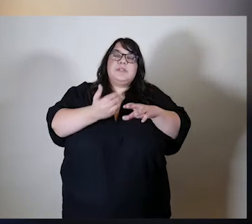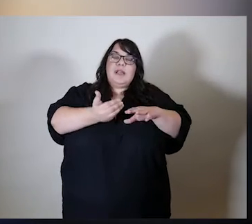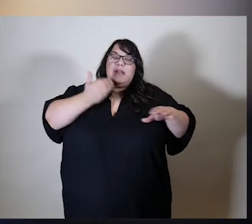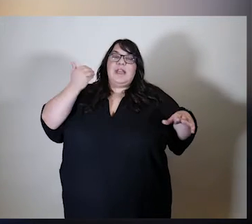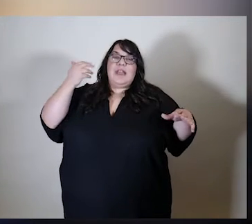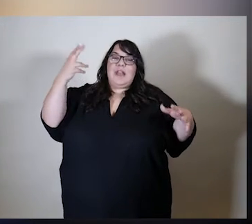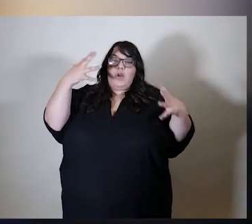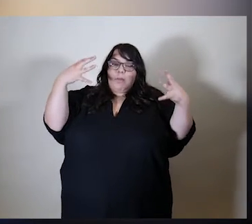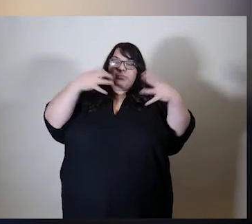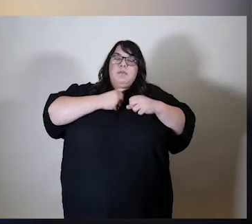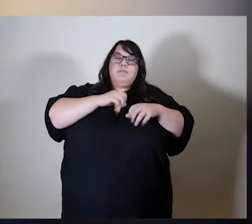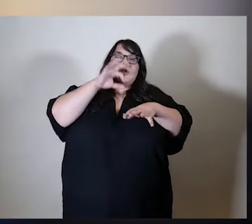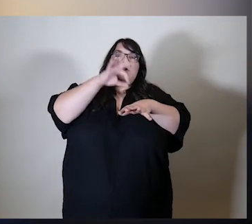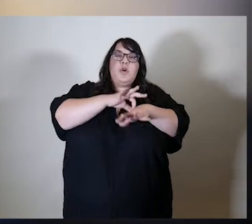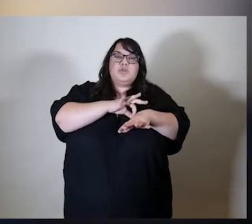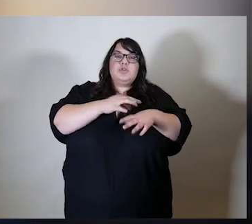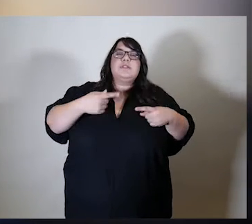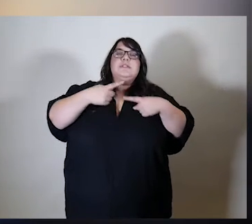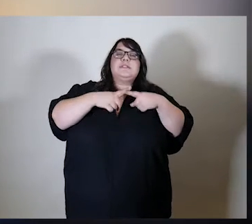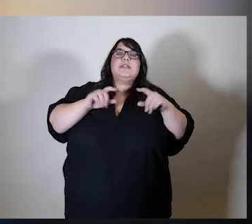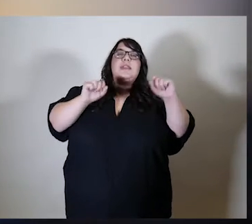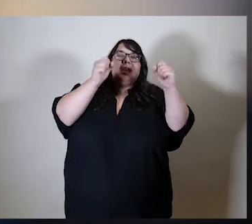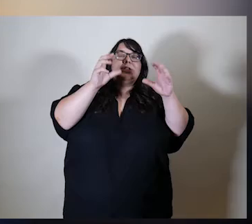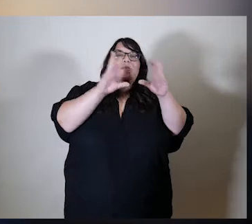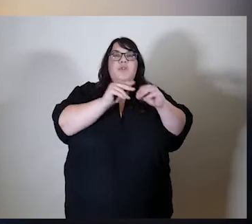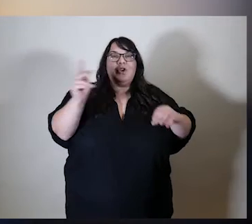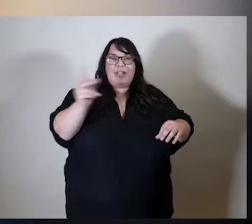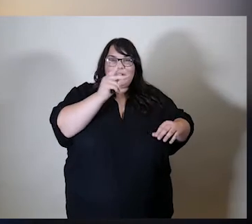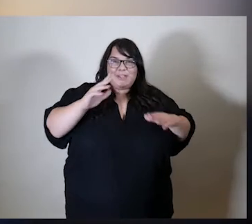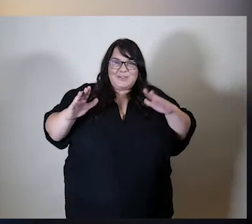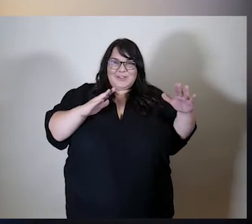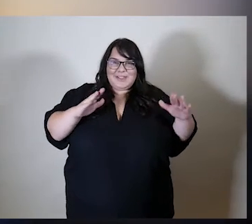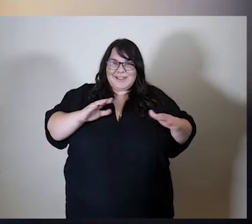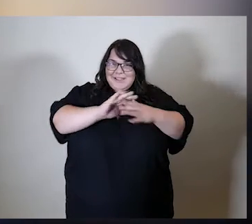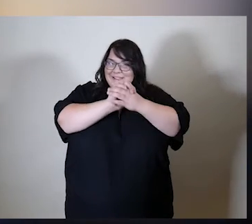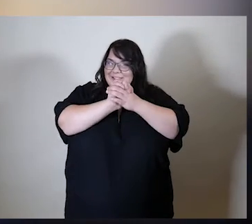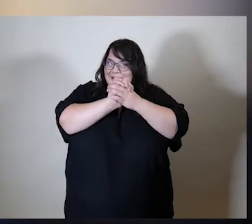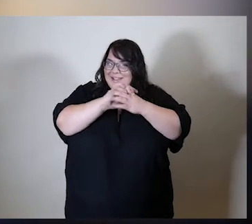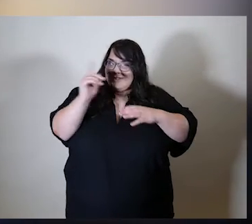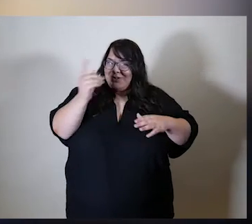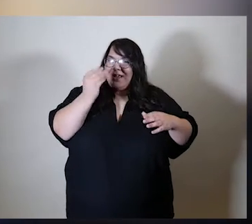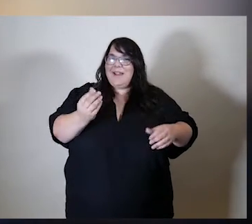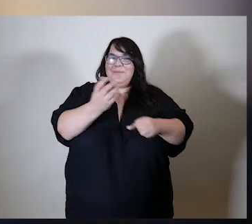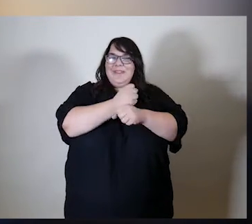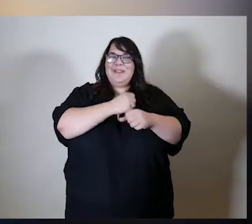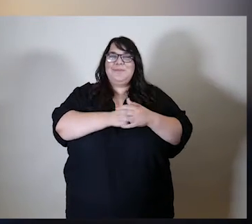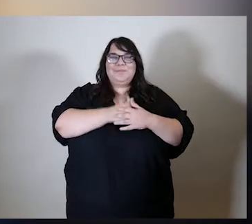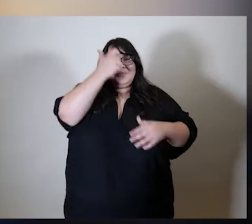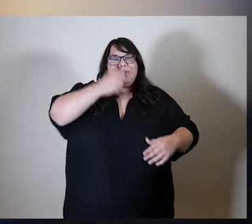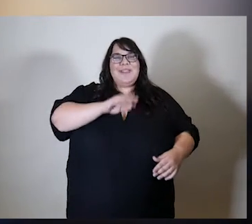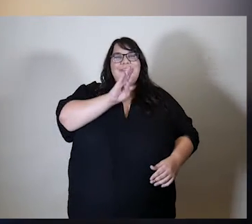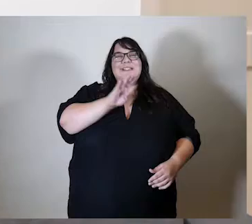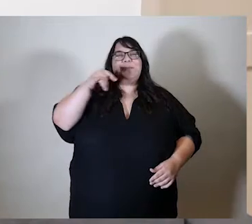στην πρόληψη, στην έγκαιρη διάγνωση των νόσων, αλλά και σε δράσεις κοινωνικής φροντίδας. Συγχαρητήρια σε όλους και καλή